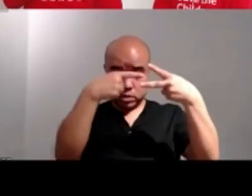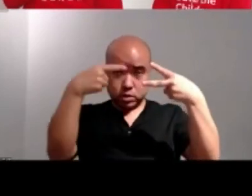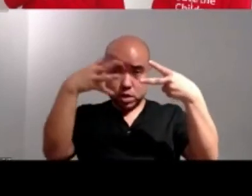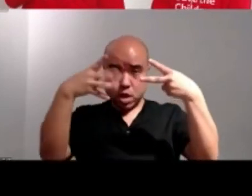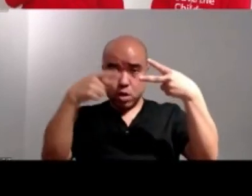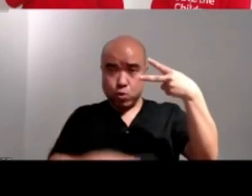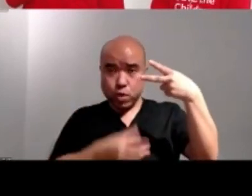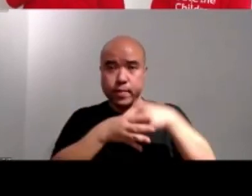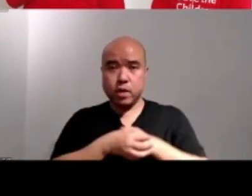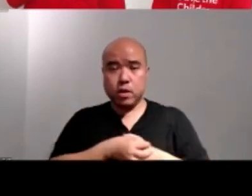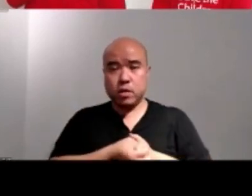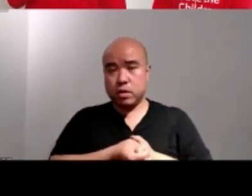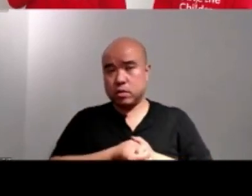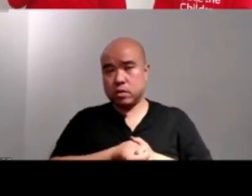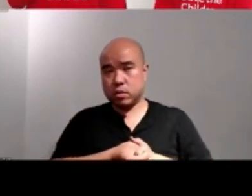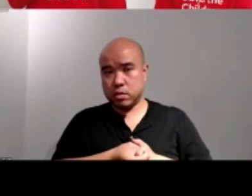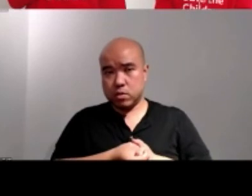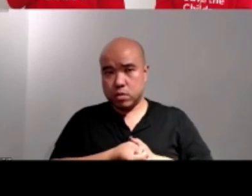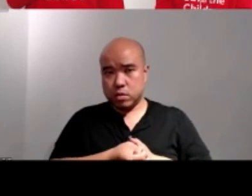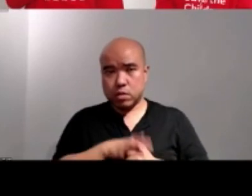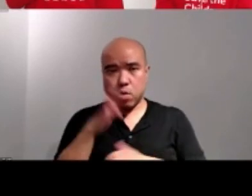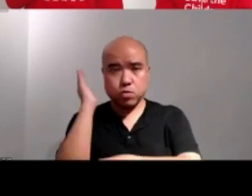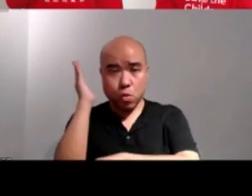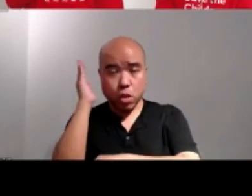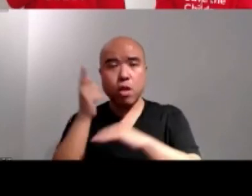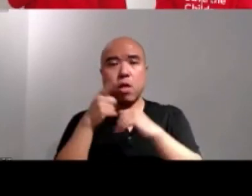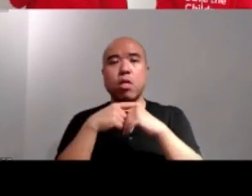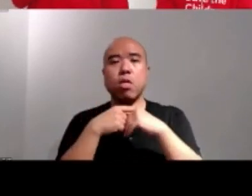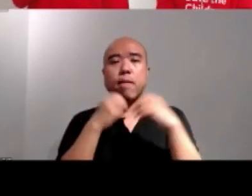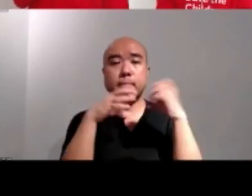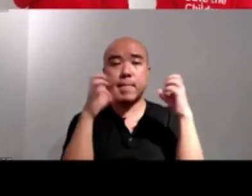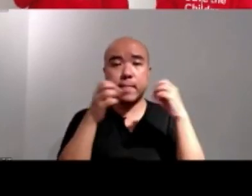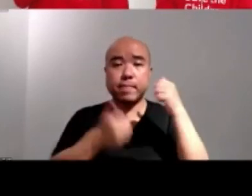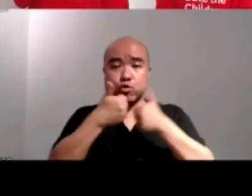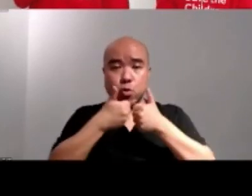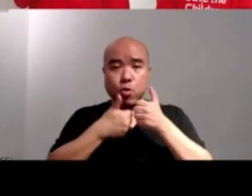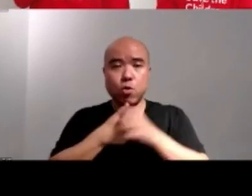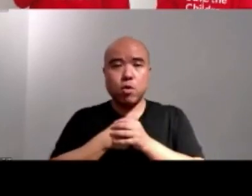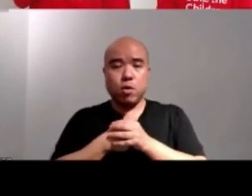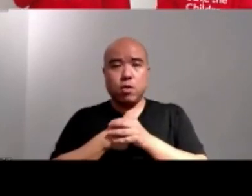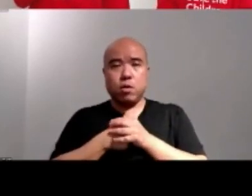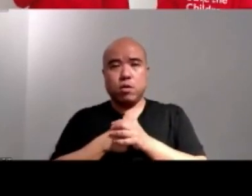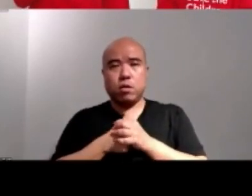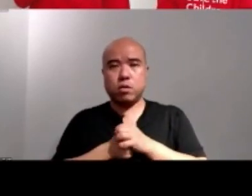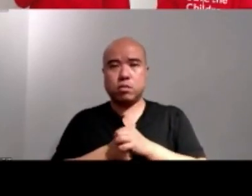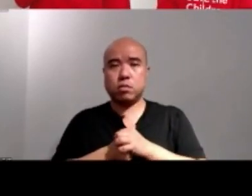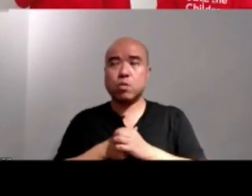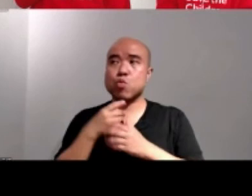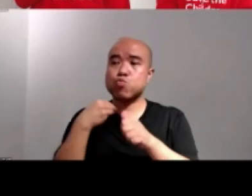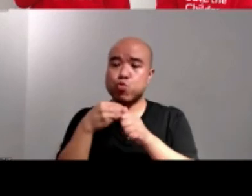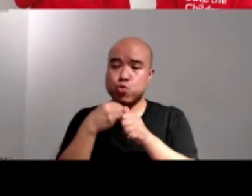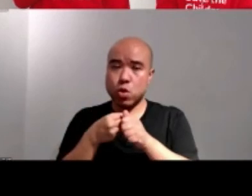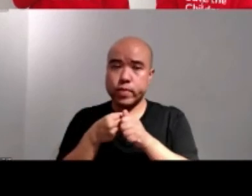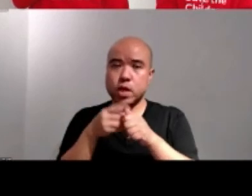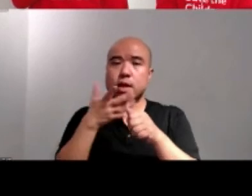2021年2月至4月。我们就会有不同的工作坊和辩论的比赛，而我们希望藉着这些活动可以去培养参赛